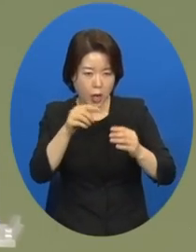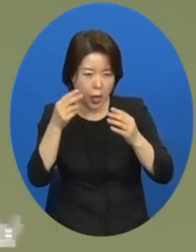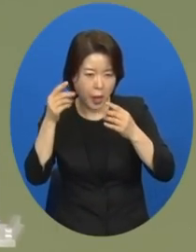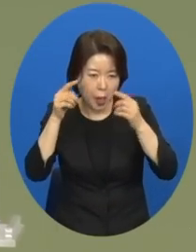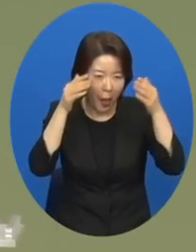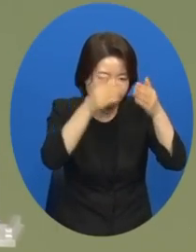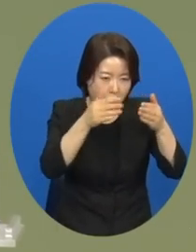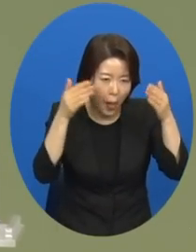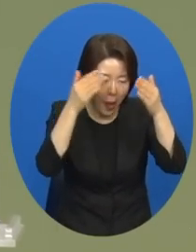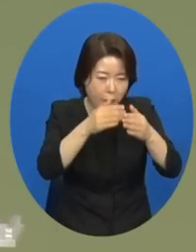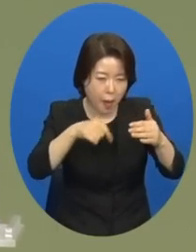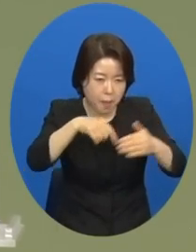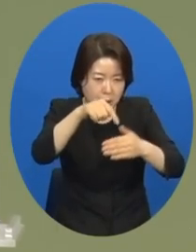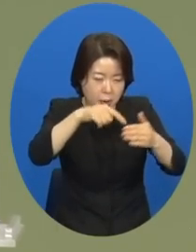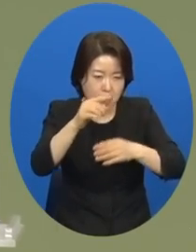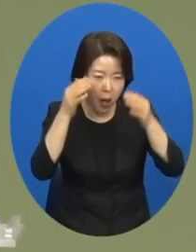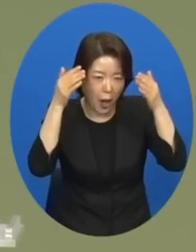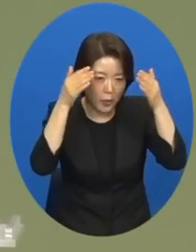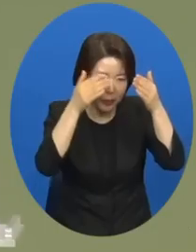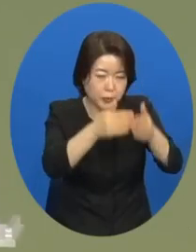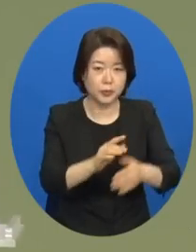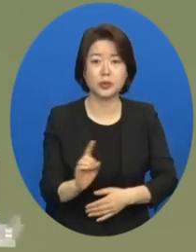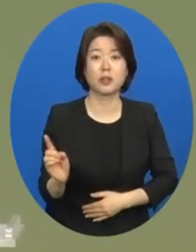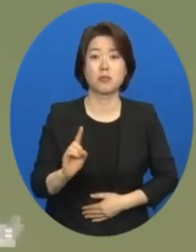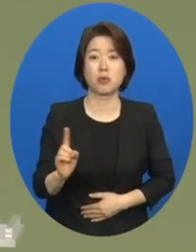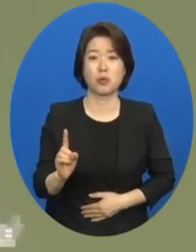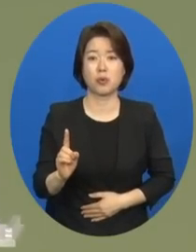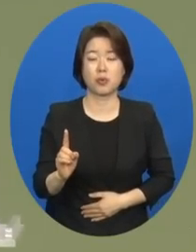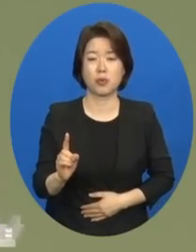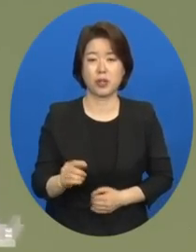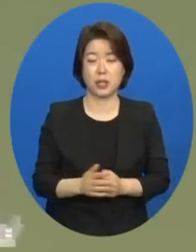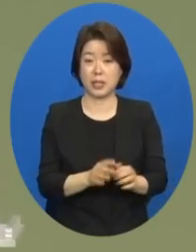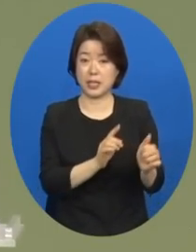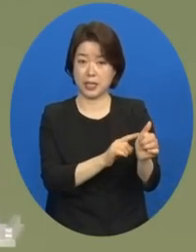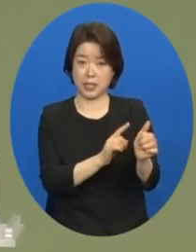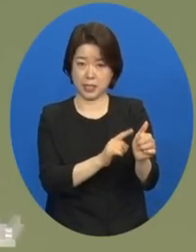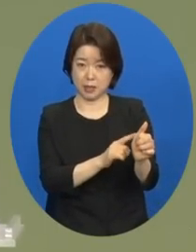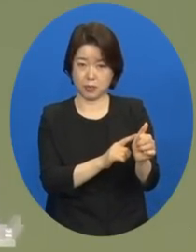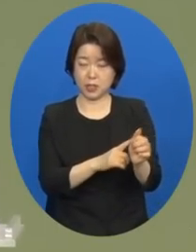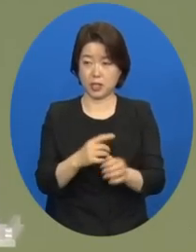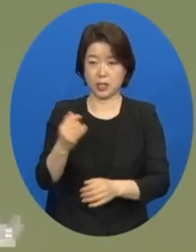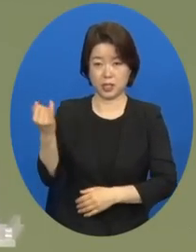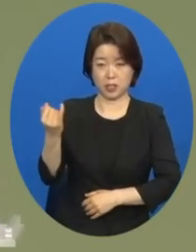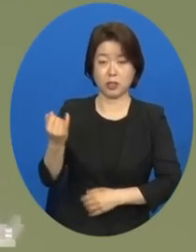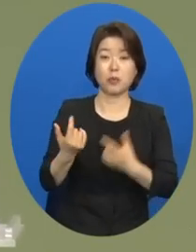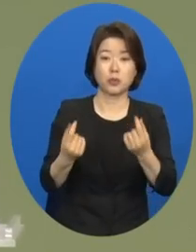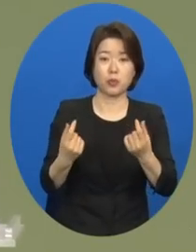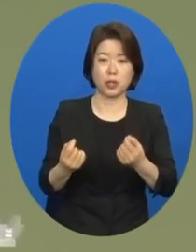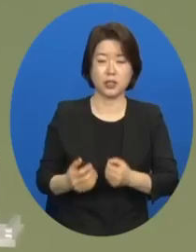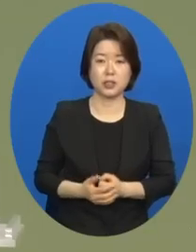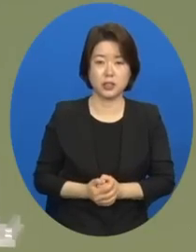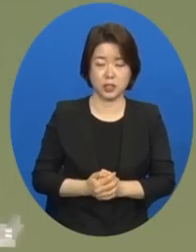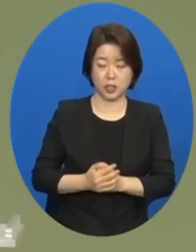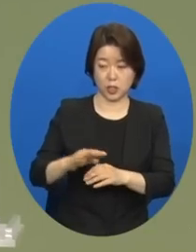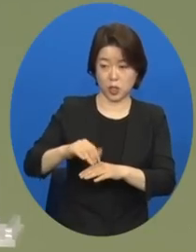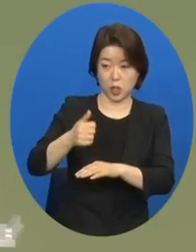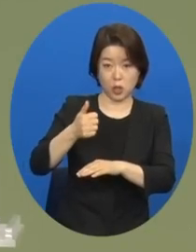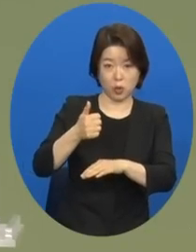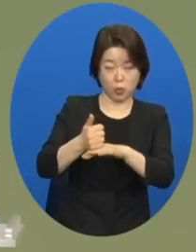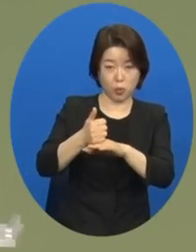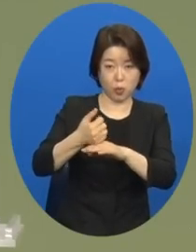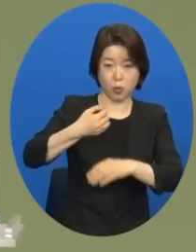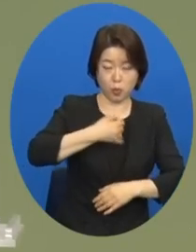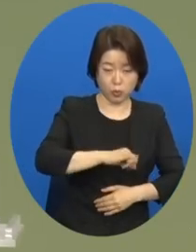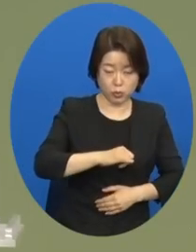드나 들고 있는 것은 무엇이에요 남자분들도 여자분들도 그렇지만 공주가와 여종가 중에